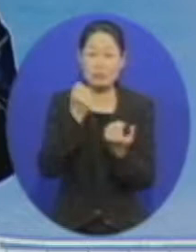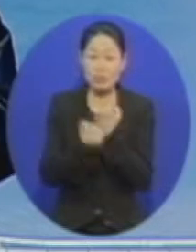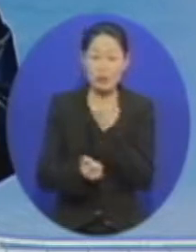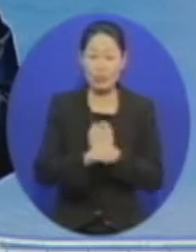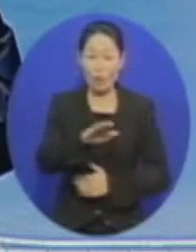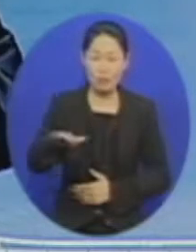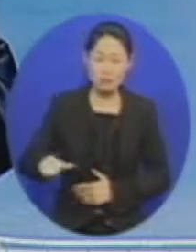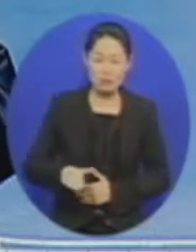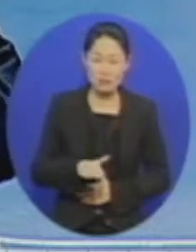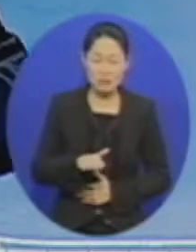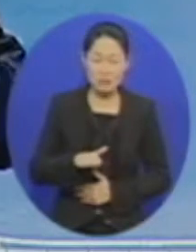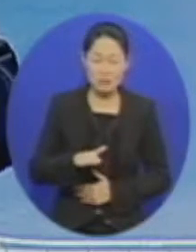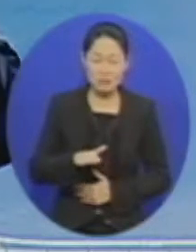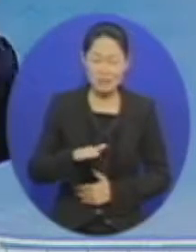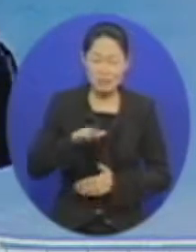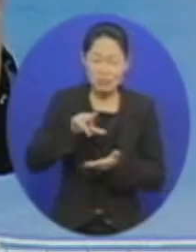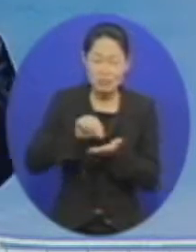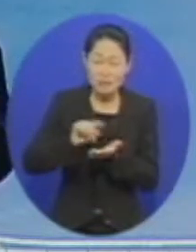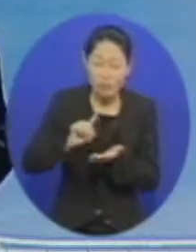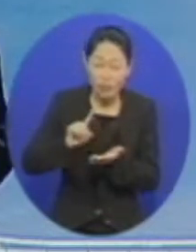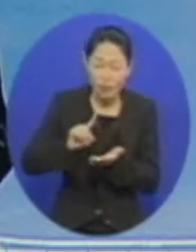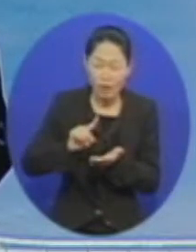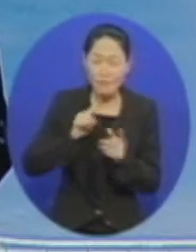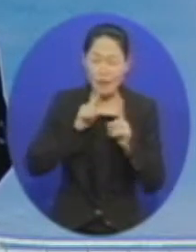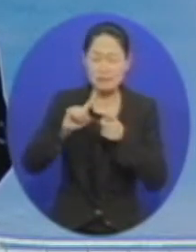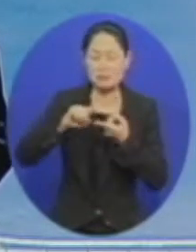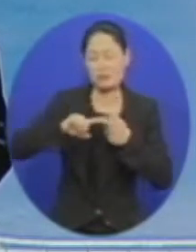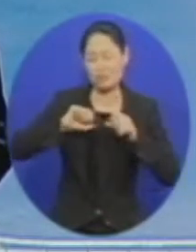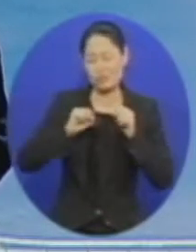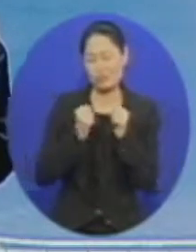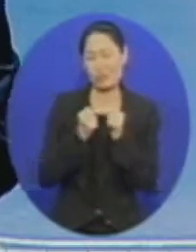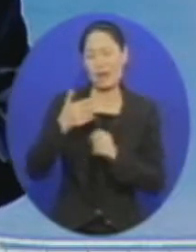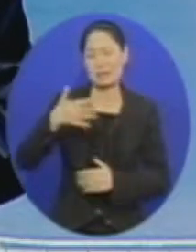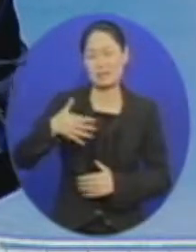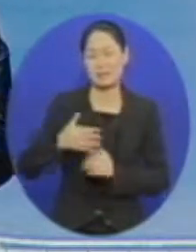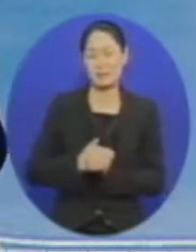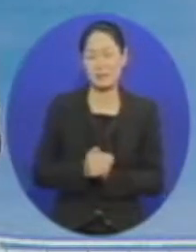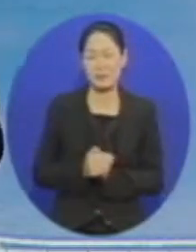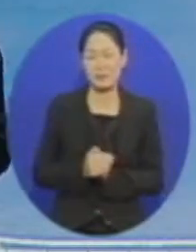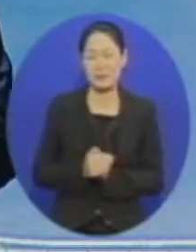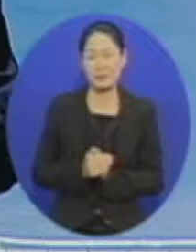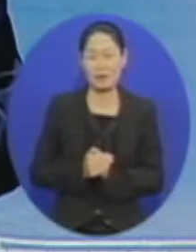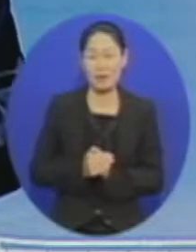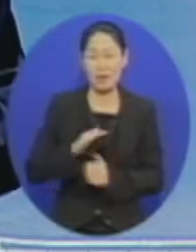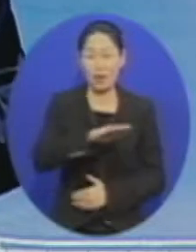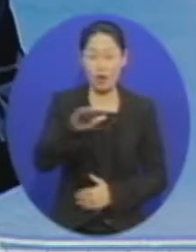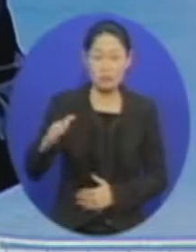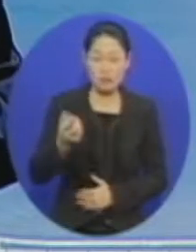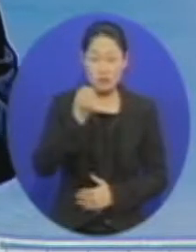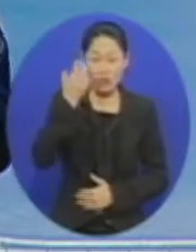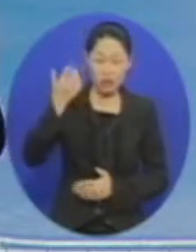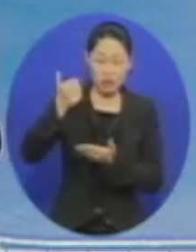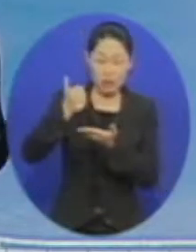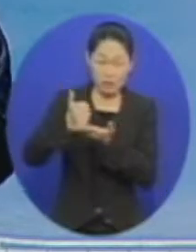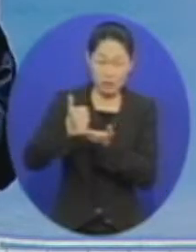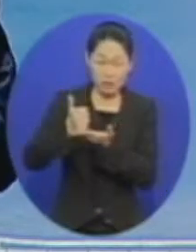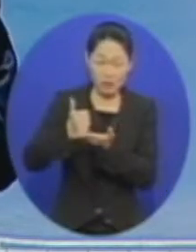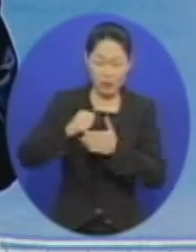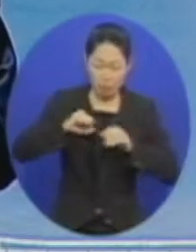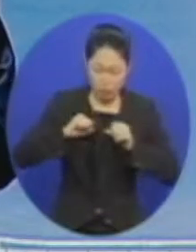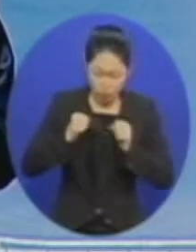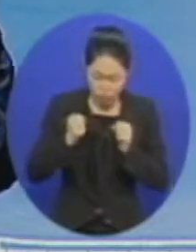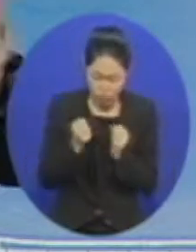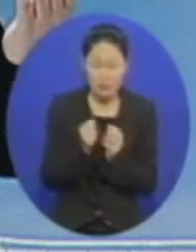문제는 내가 그 말씀에 대해 순종하지 않은 거죠 여러분이 성령님의 게 순종하기